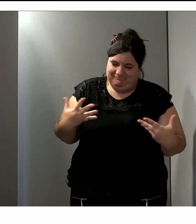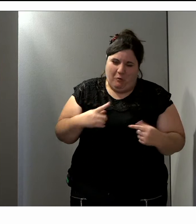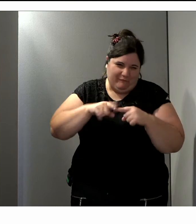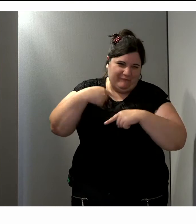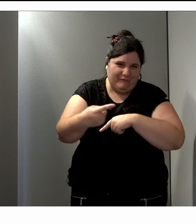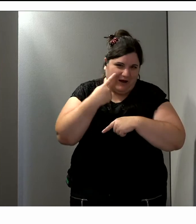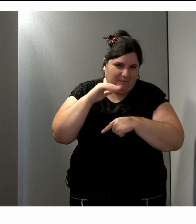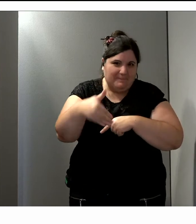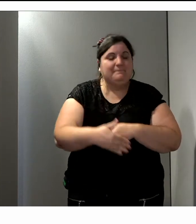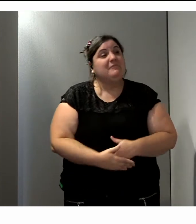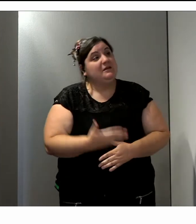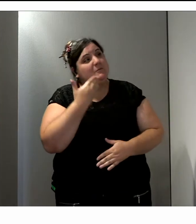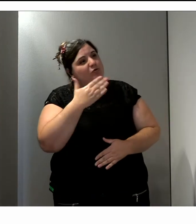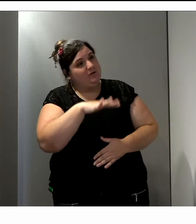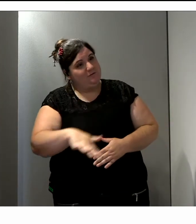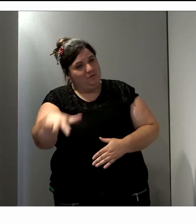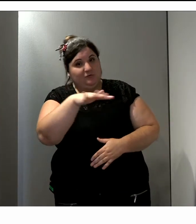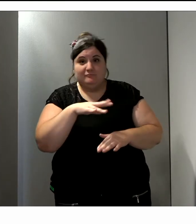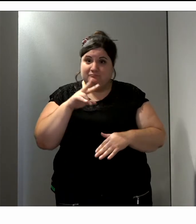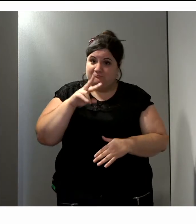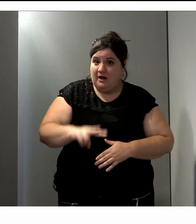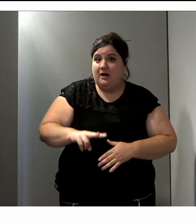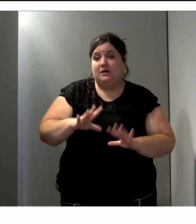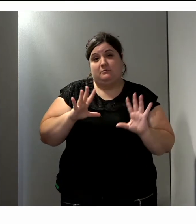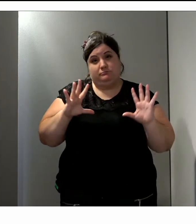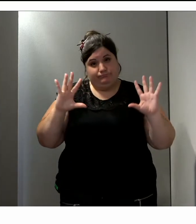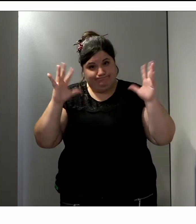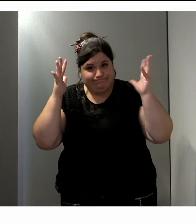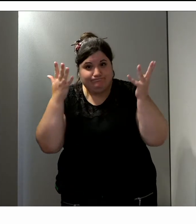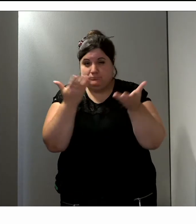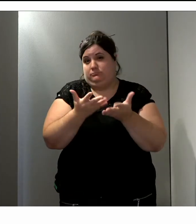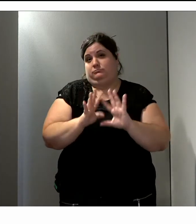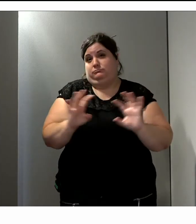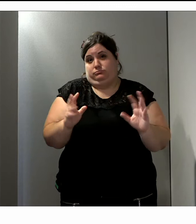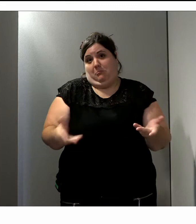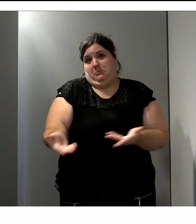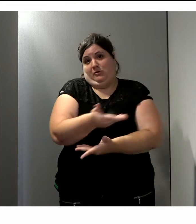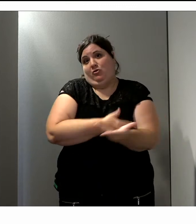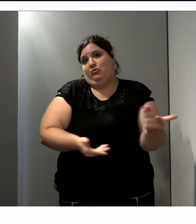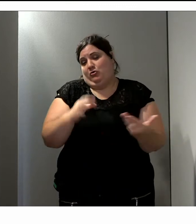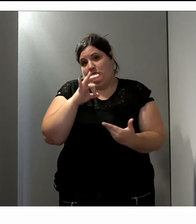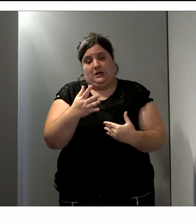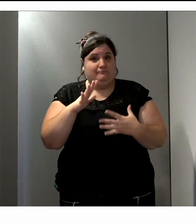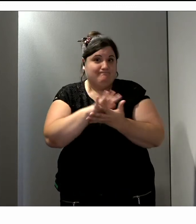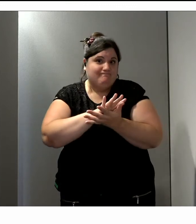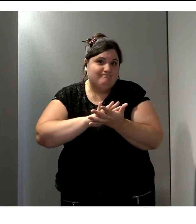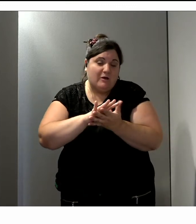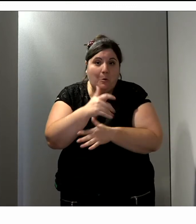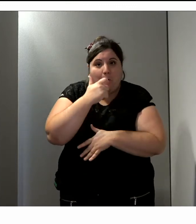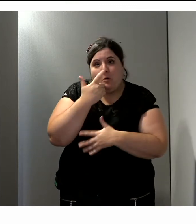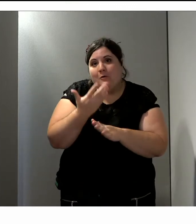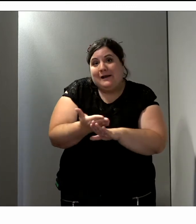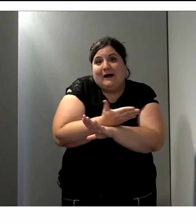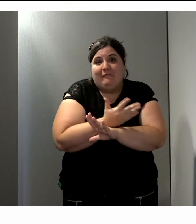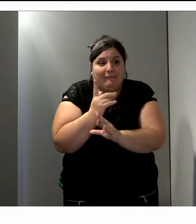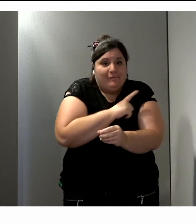Oui, bonjour à tout le monde. Je félicite vraiment votre discussion. Désolé de ne pas pouvoir vous joindre un peu